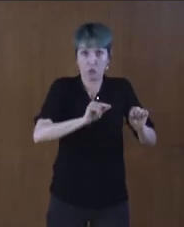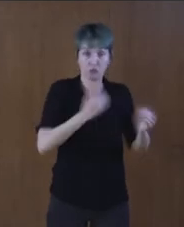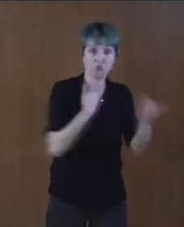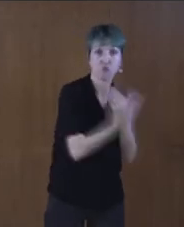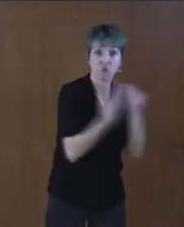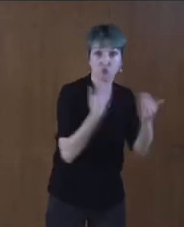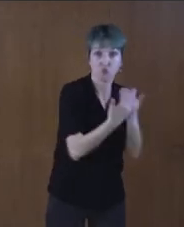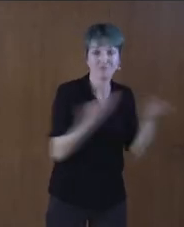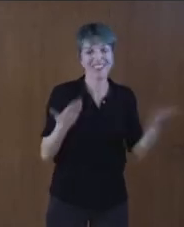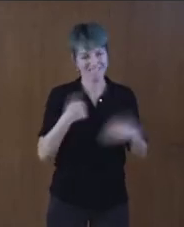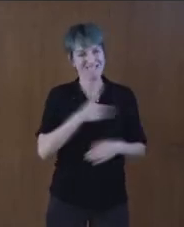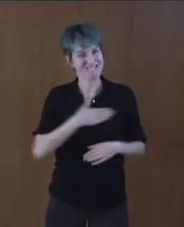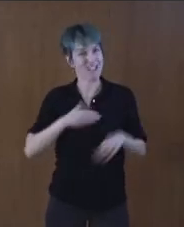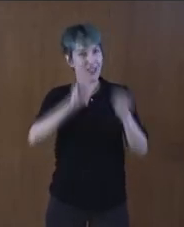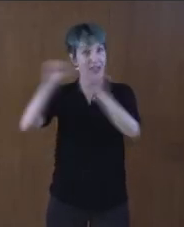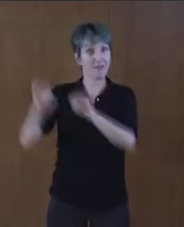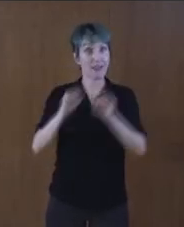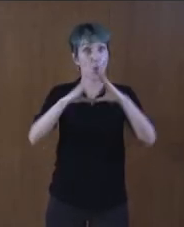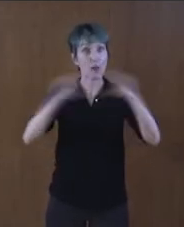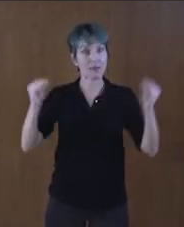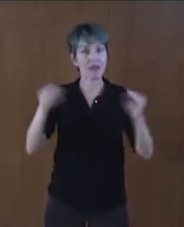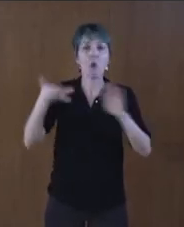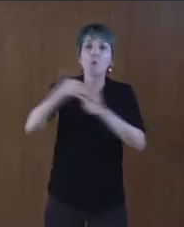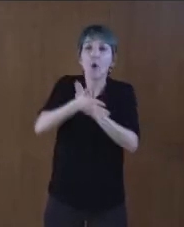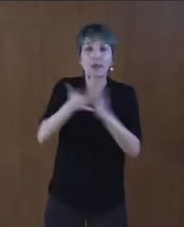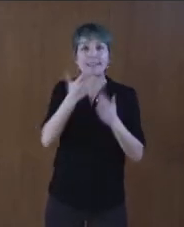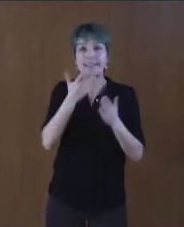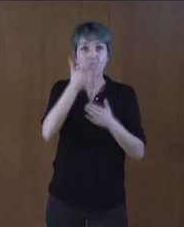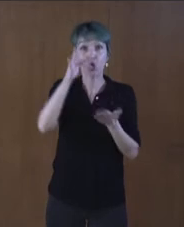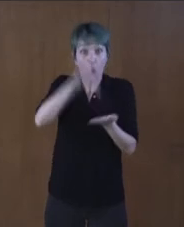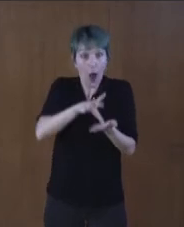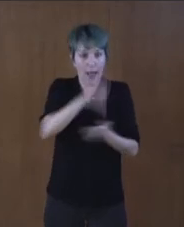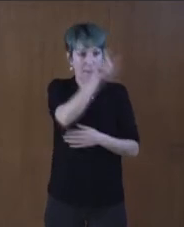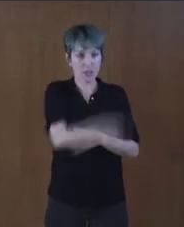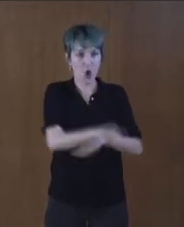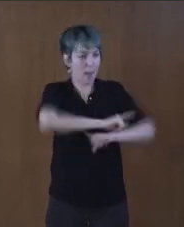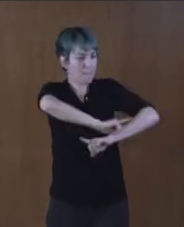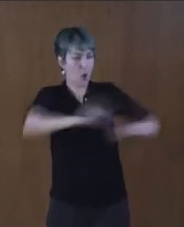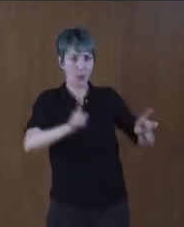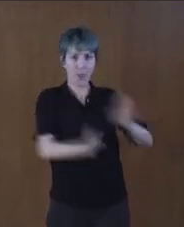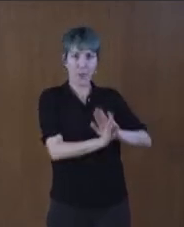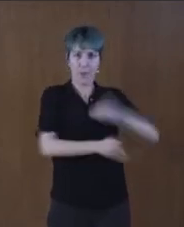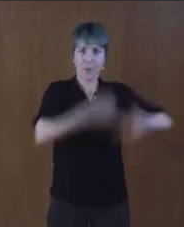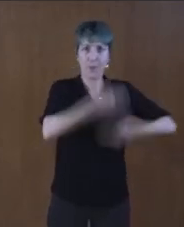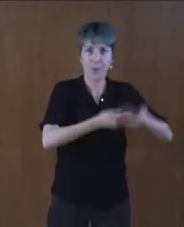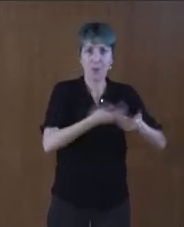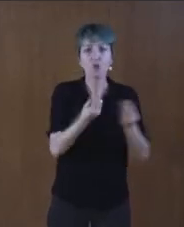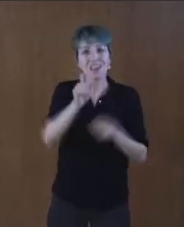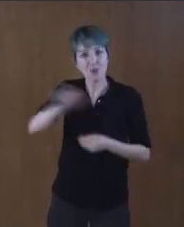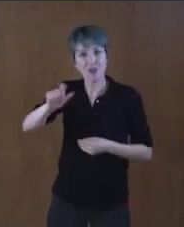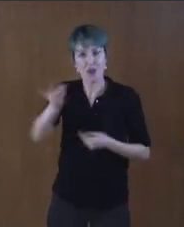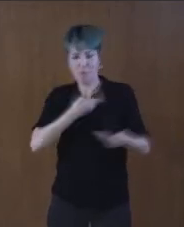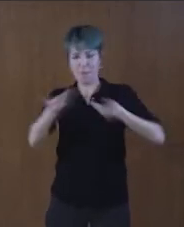semblava que valia la pena defensar la universitat en el sentit de quan hi ha una inhabilitació d'aquest tipus són molts els perjudicats i,